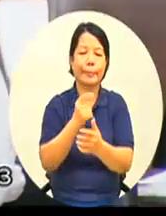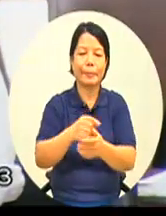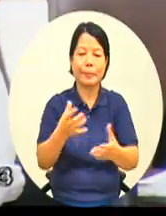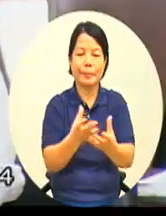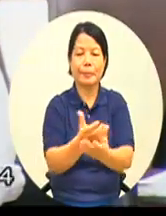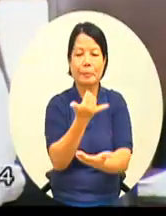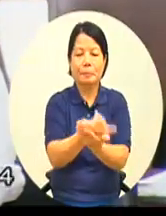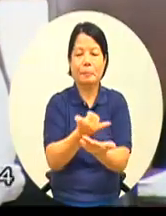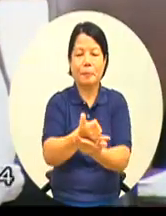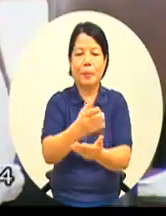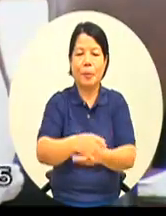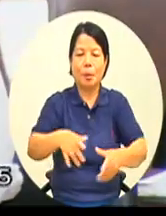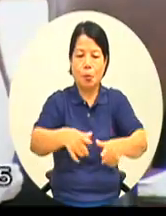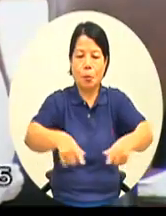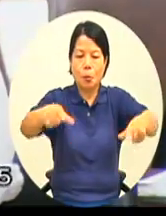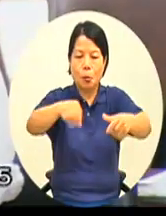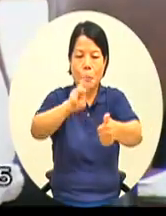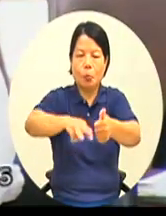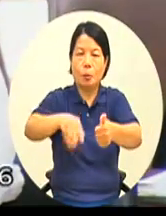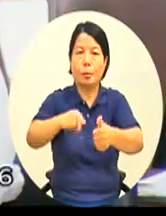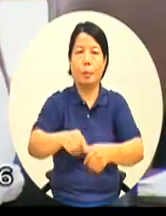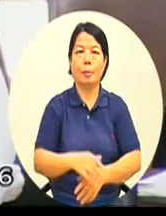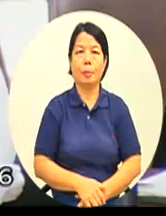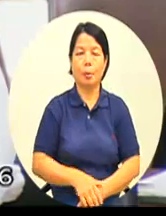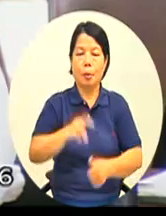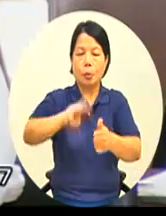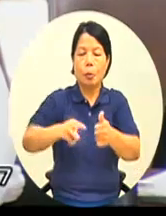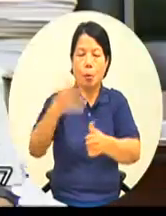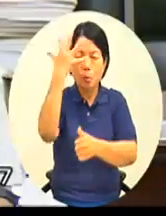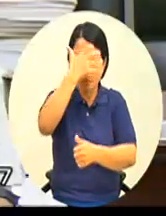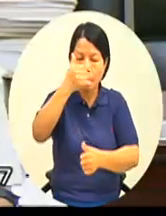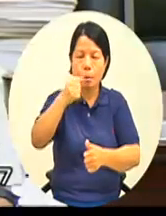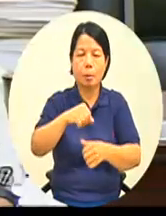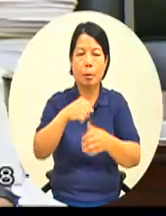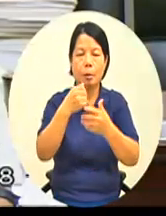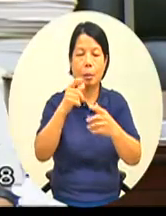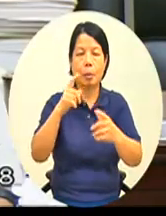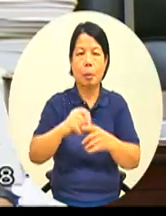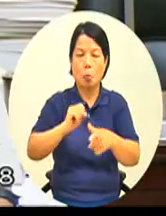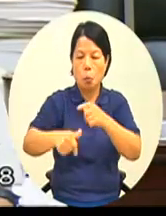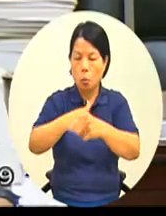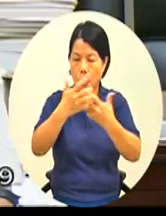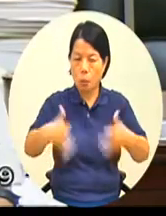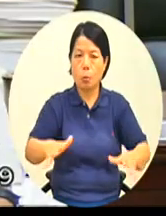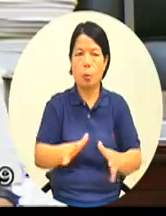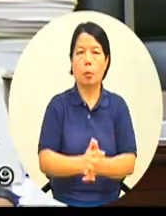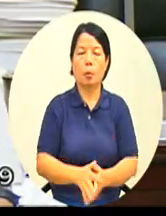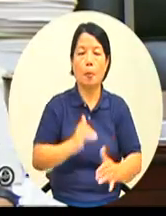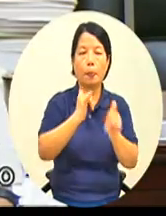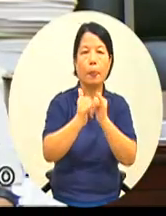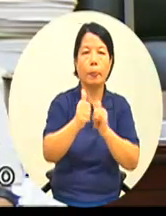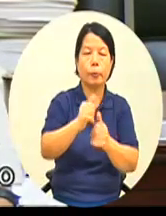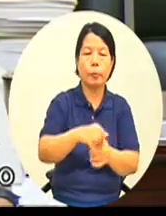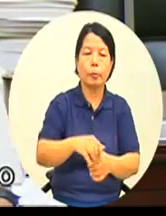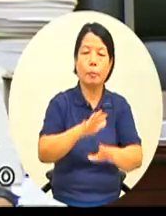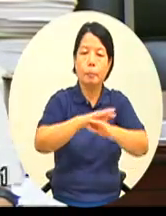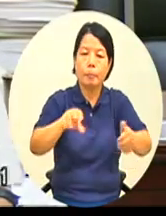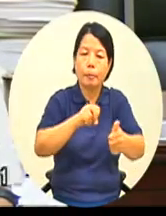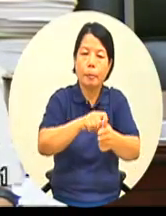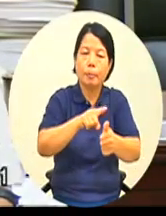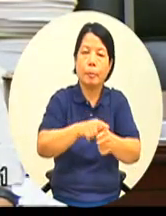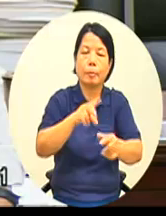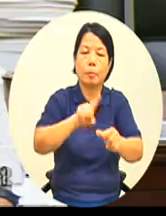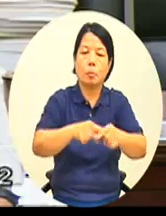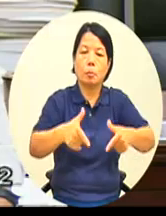样的一个训练机构。事实上，训练机构老人很多哈，民间的安养院哈，因为人力的关